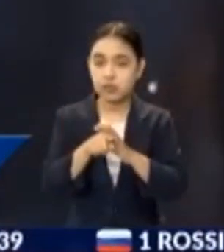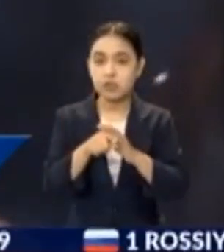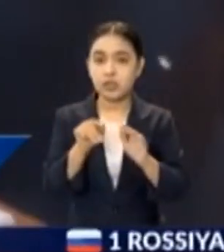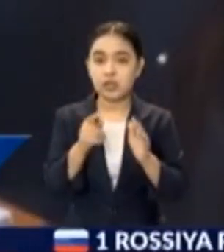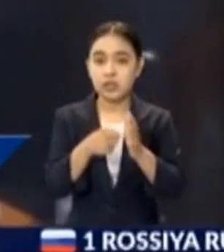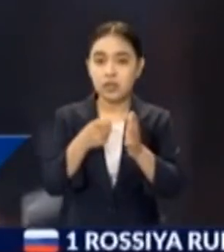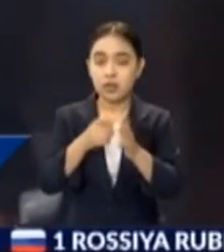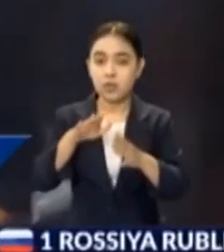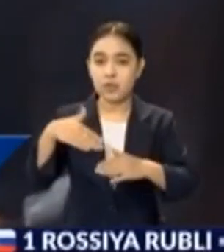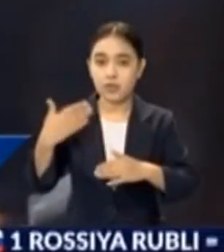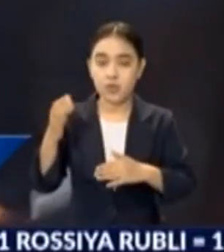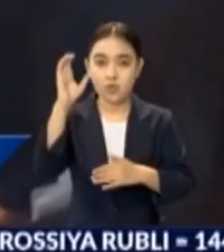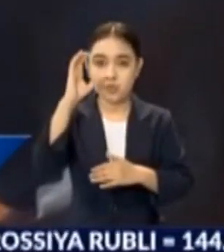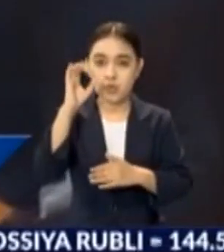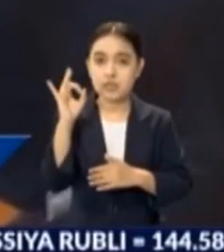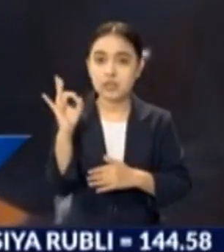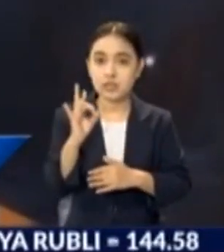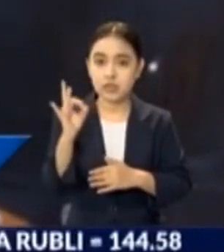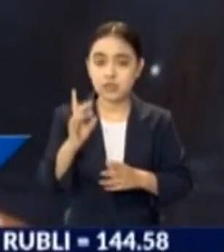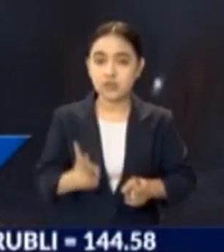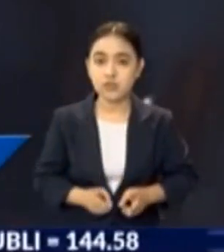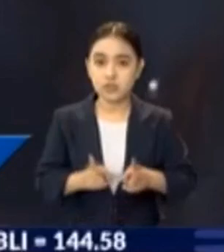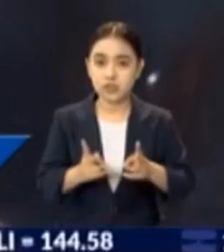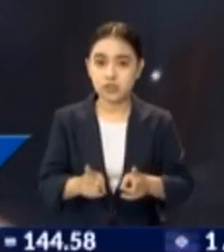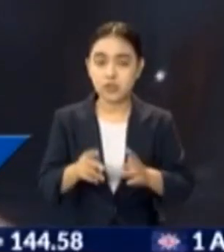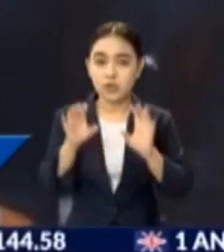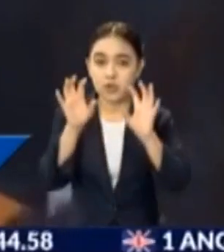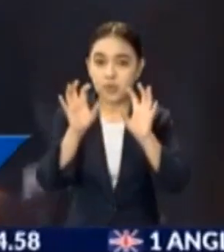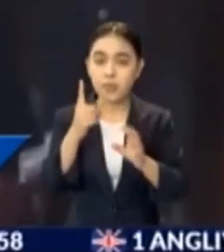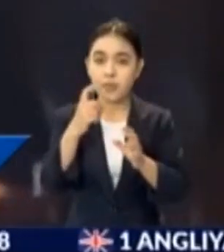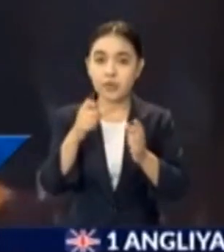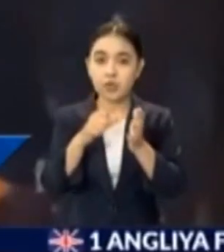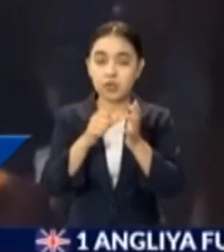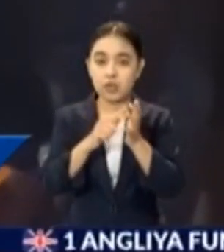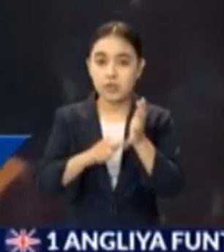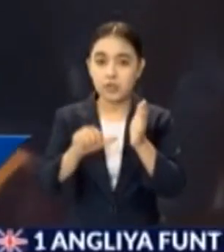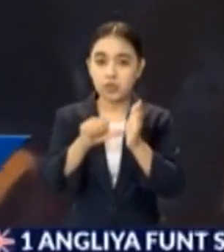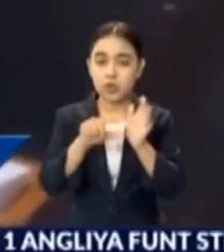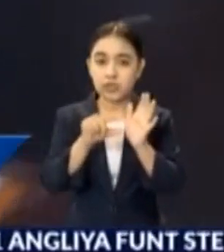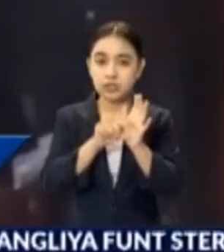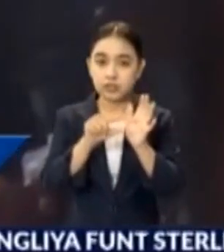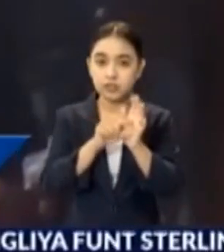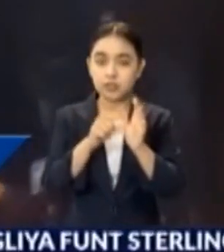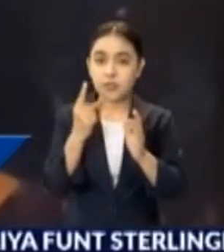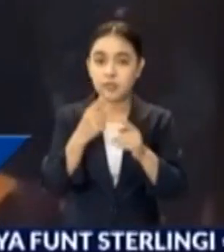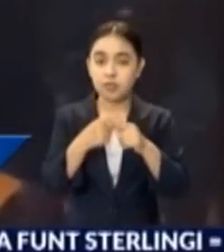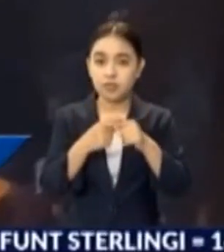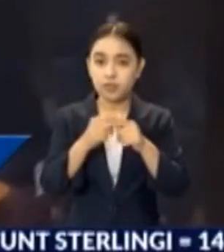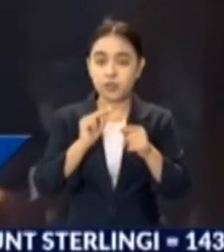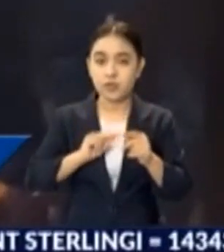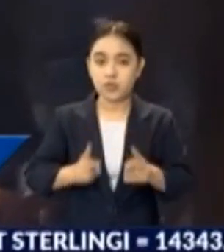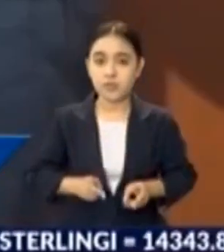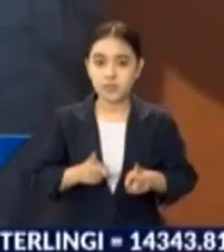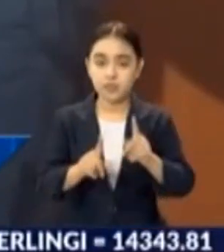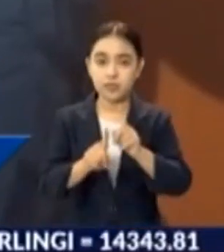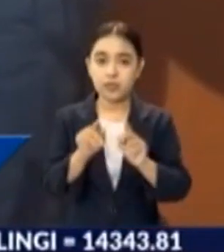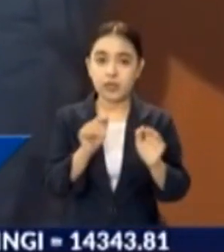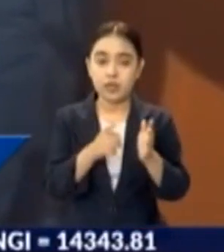tergov bo'limi tomonidan O'zbekiston Respublikasi Jinoyat kodeksining 176-moddasi 1-qismi bilan jinoyat ishi qo'zg'atilib,